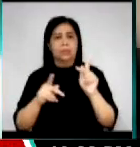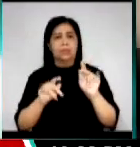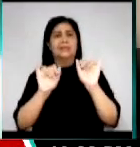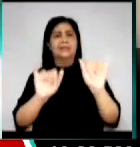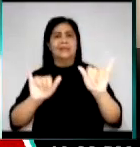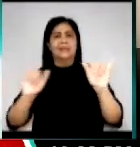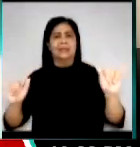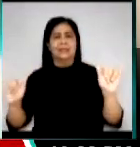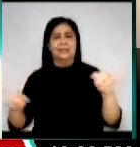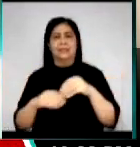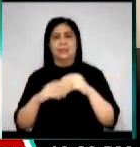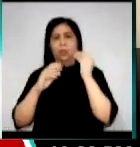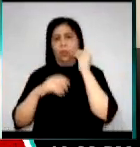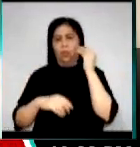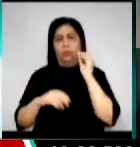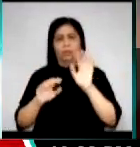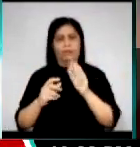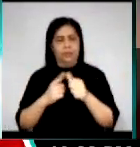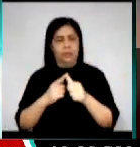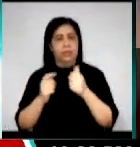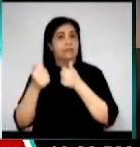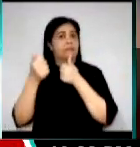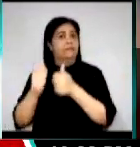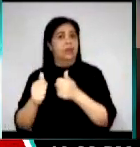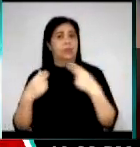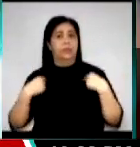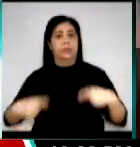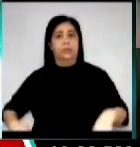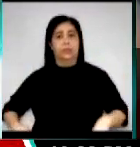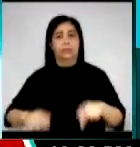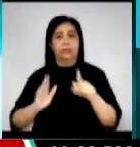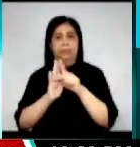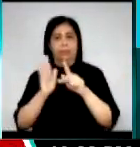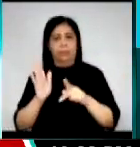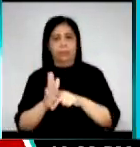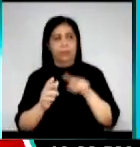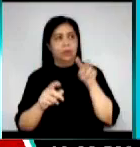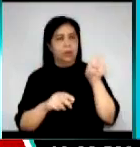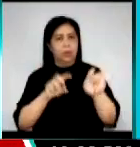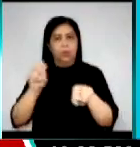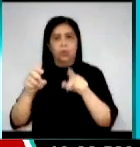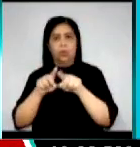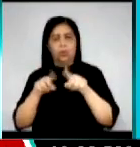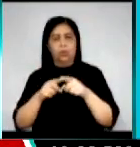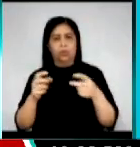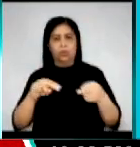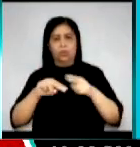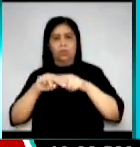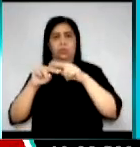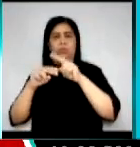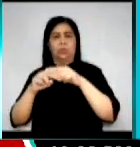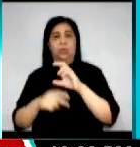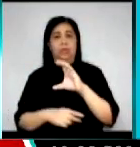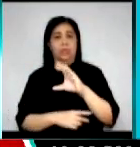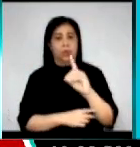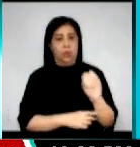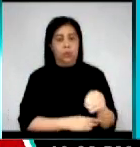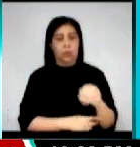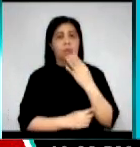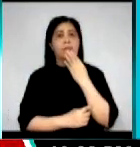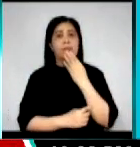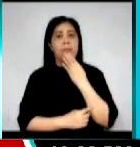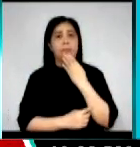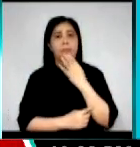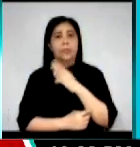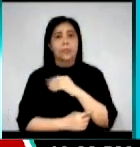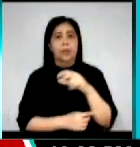ng bahay at sundin ang health protocols. Nakitaan din ang pagdami ng COVID cases ang Cagayan de Oro, Bacolod City at mga